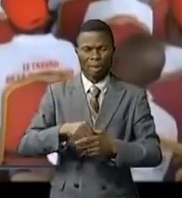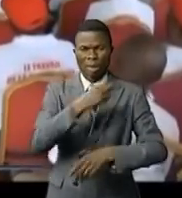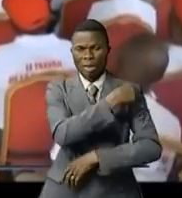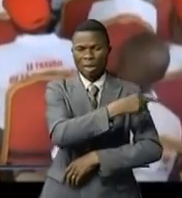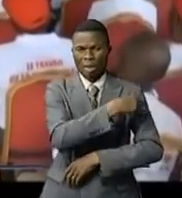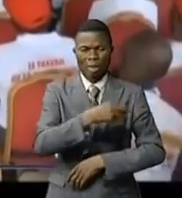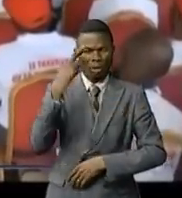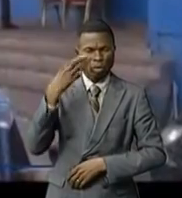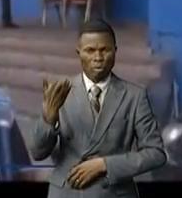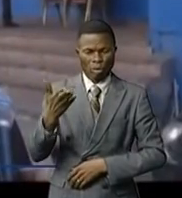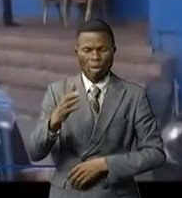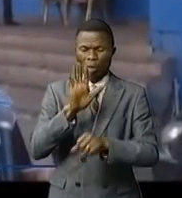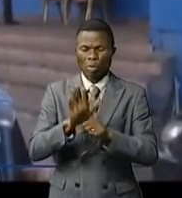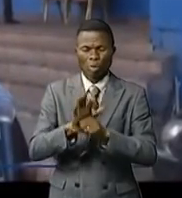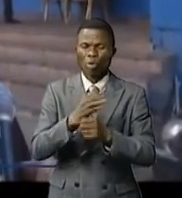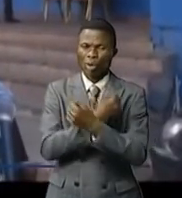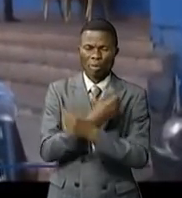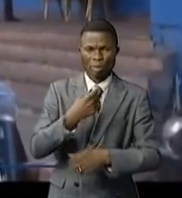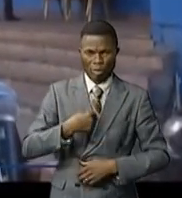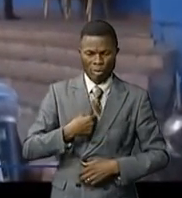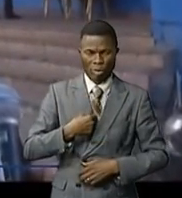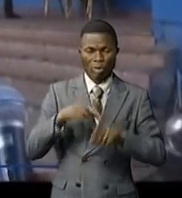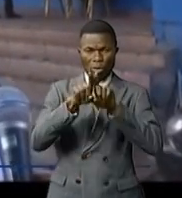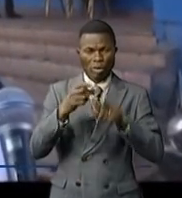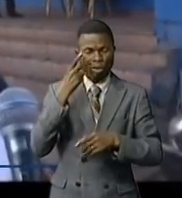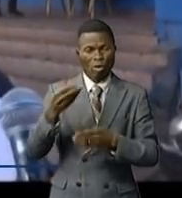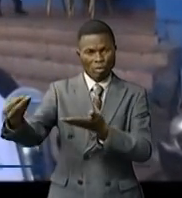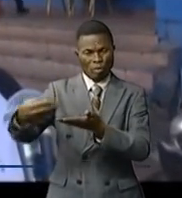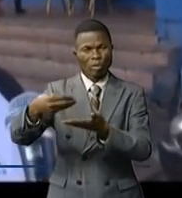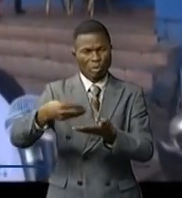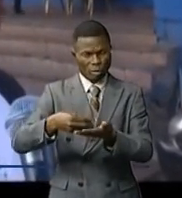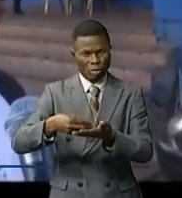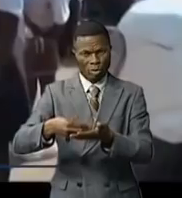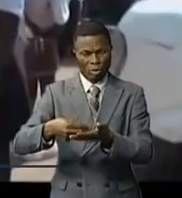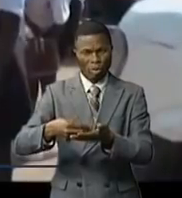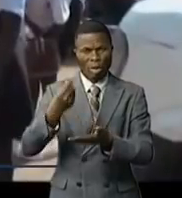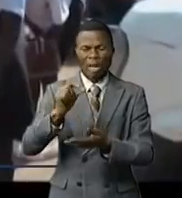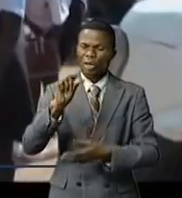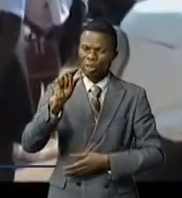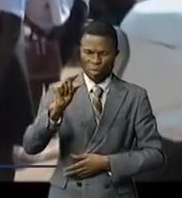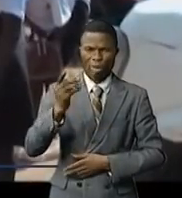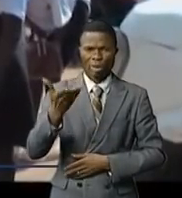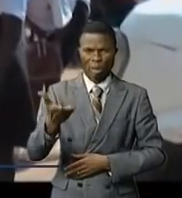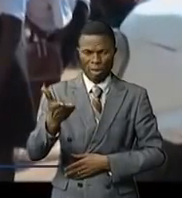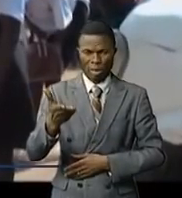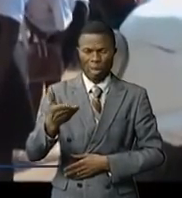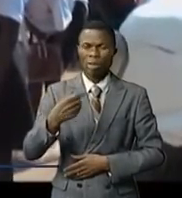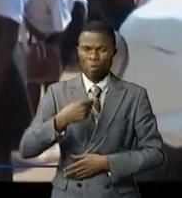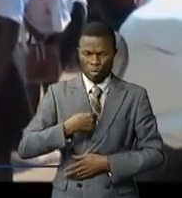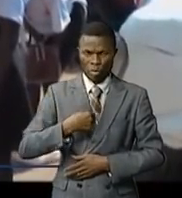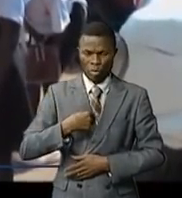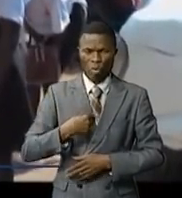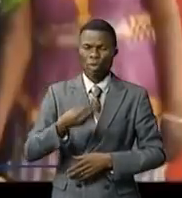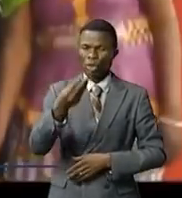Croix-Rouge. J'ai beaucoup aimé. Vu aussi les cotisations, c'est un montant moindre que je pourrais quand